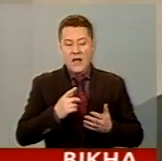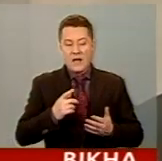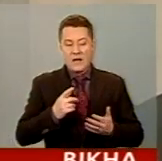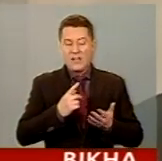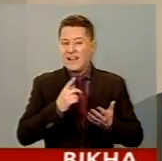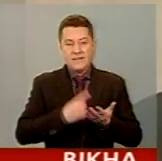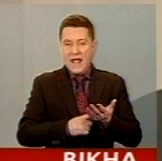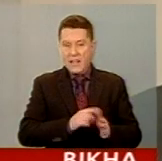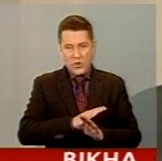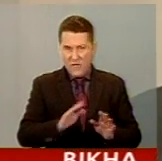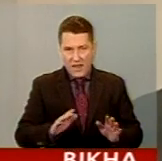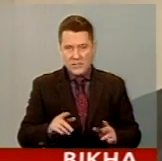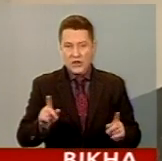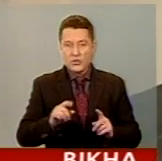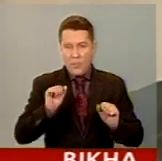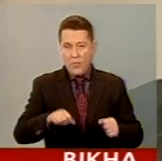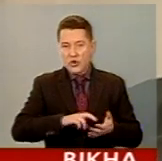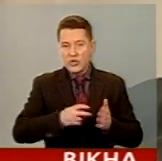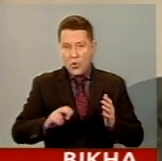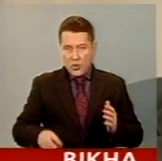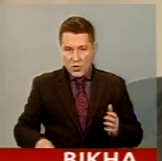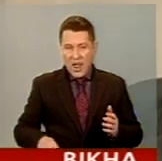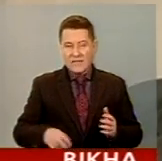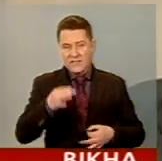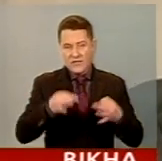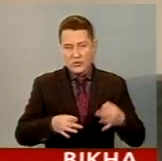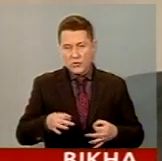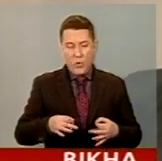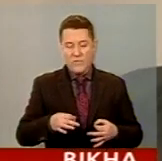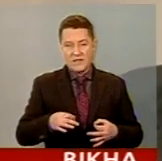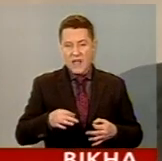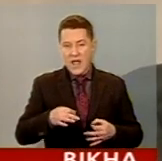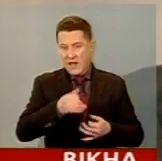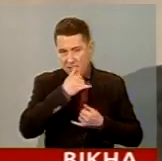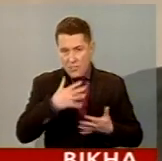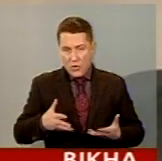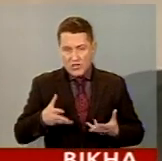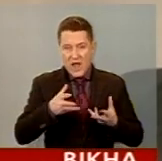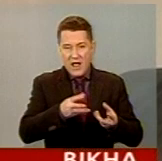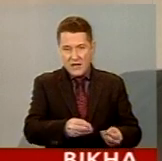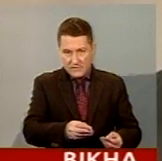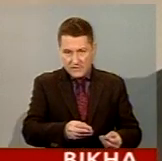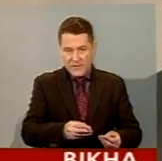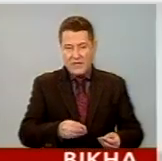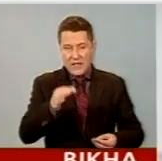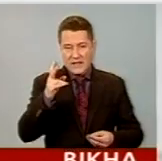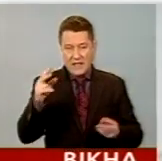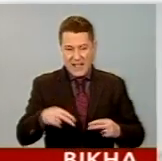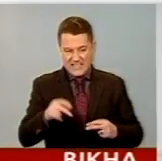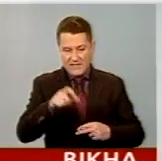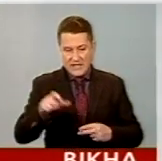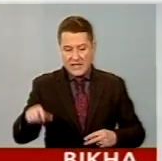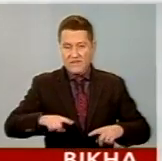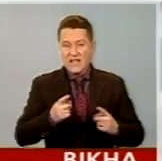від досудового слідства, ані не доведено, що він може впливати на свідків. Бездоказово, необґрунтованим взагалі. Його